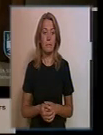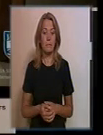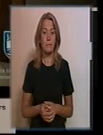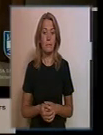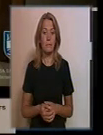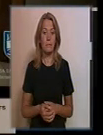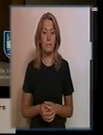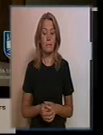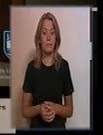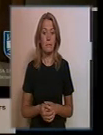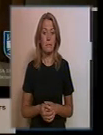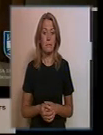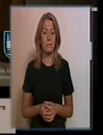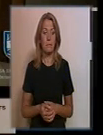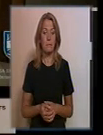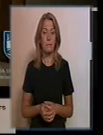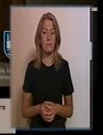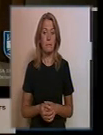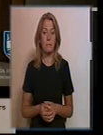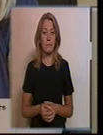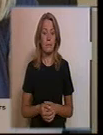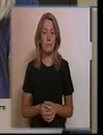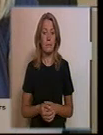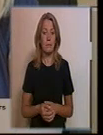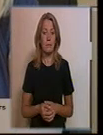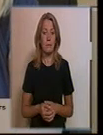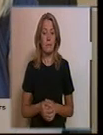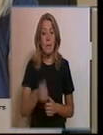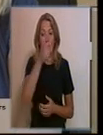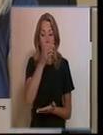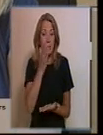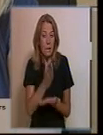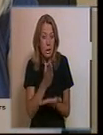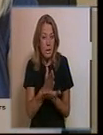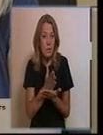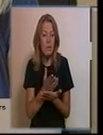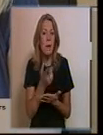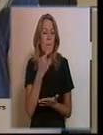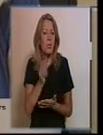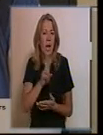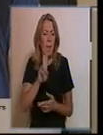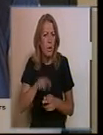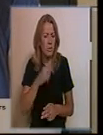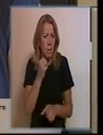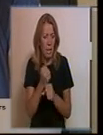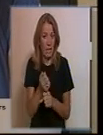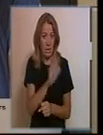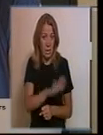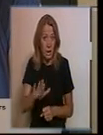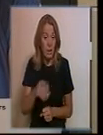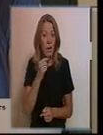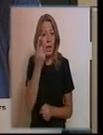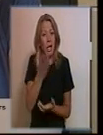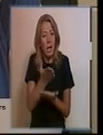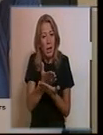Osveži prostor. Izbaci duvanski dim. Što se tiče muškog steriliteta, kao jednog od